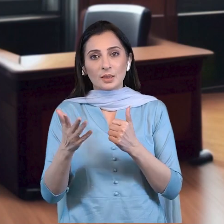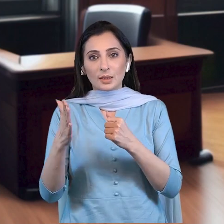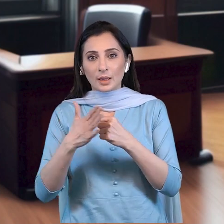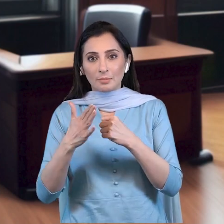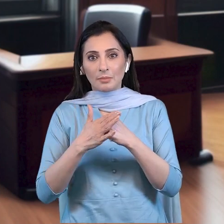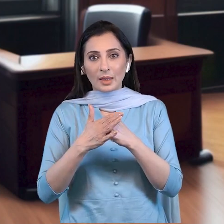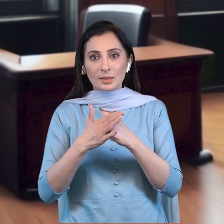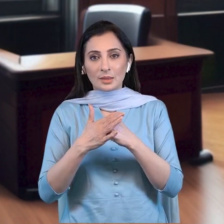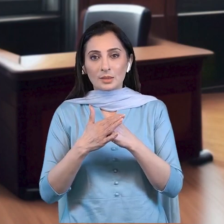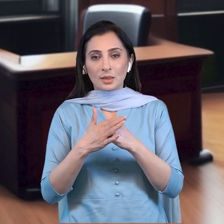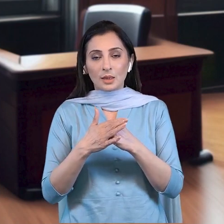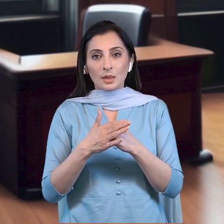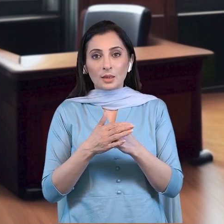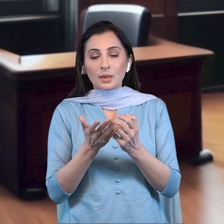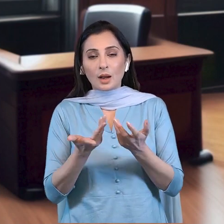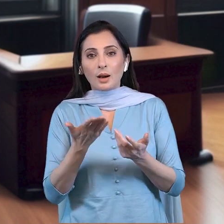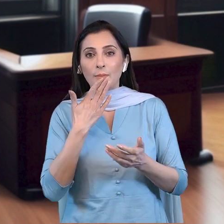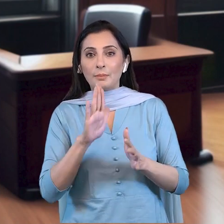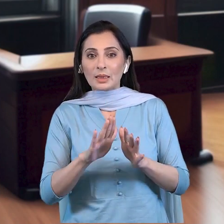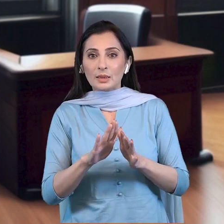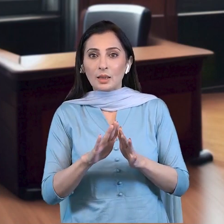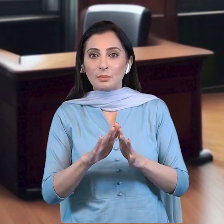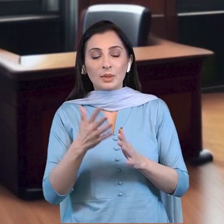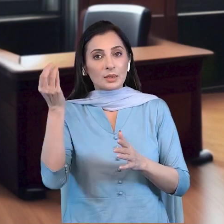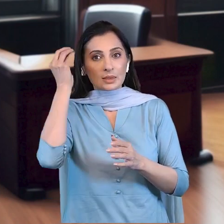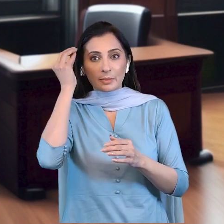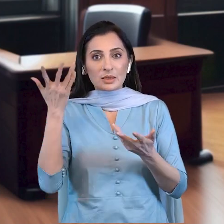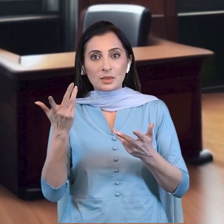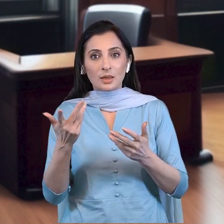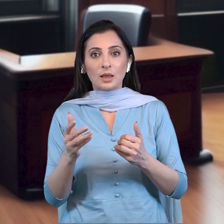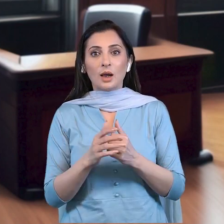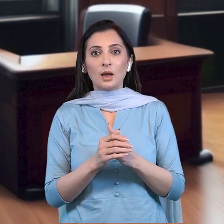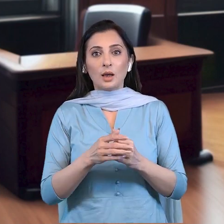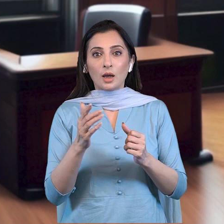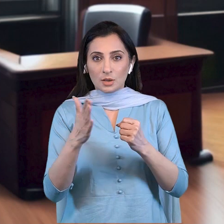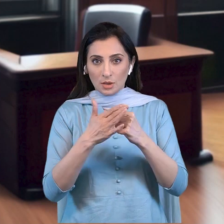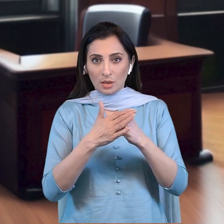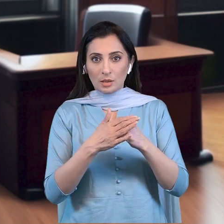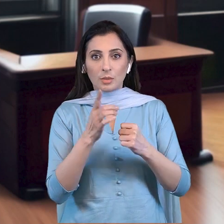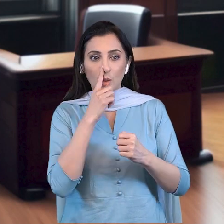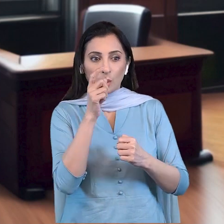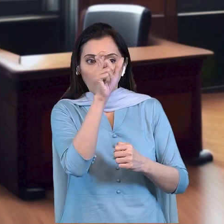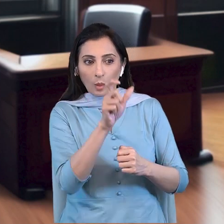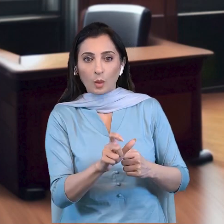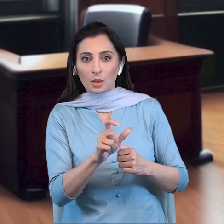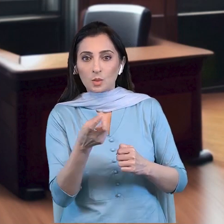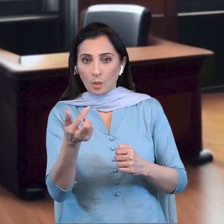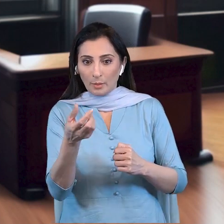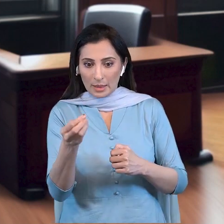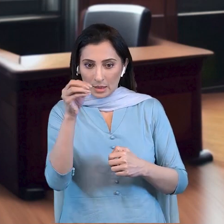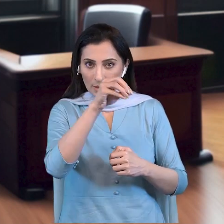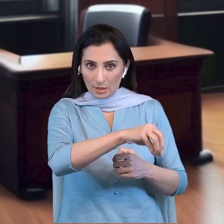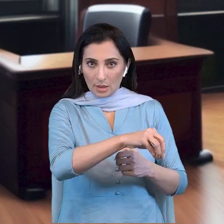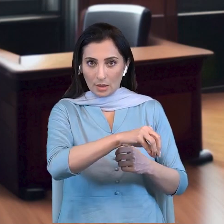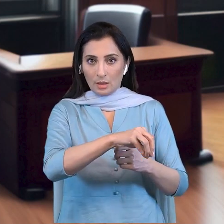غیر معجل۔ معجل کا مطلب ہوتا ہے کہ اسی وقت پیمنٹ ہے، اور غیر معجل ہے ایٹ اے سرٹن ٹائم۔